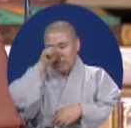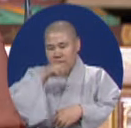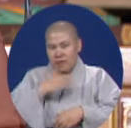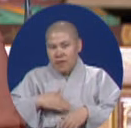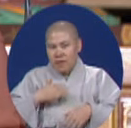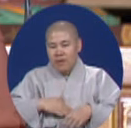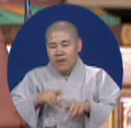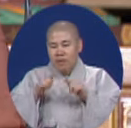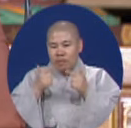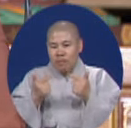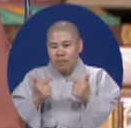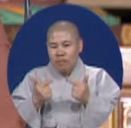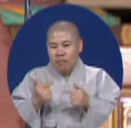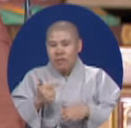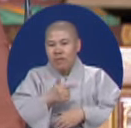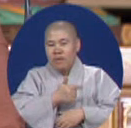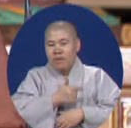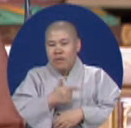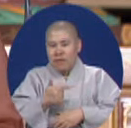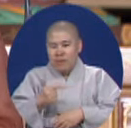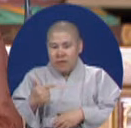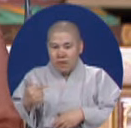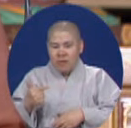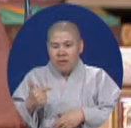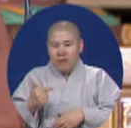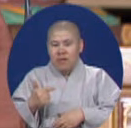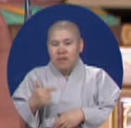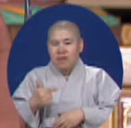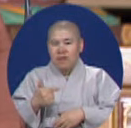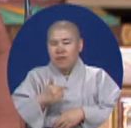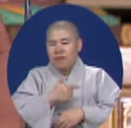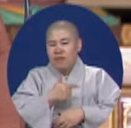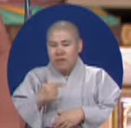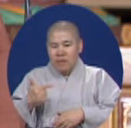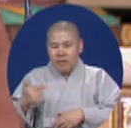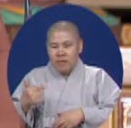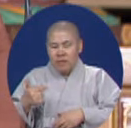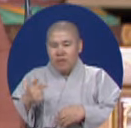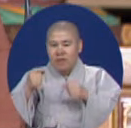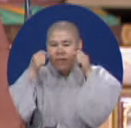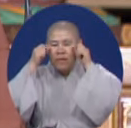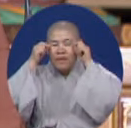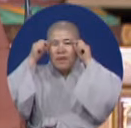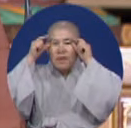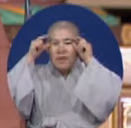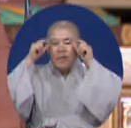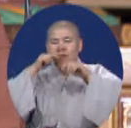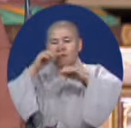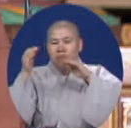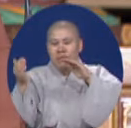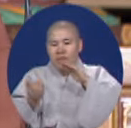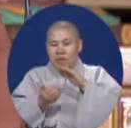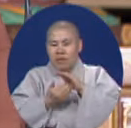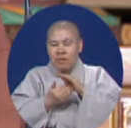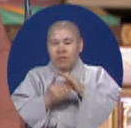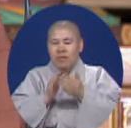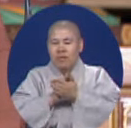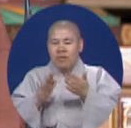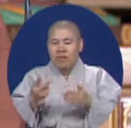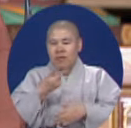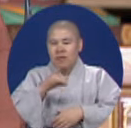아니라 대오를 해버렸어요. 큰 대자 깨달을 오자. 이